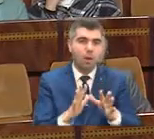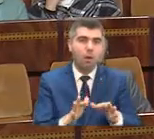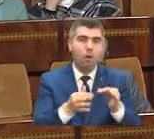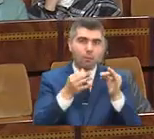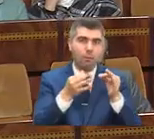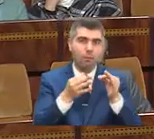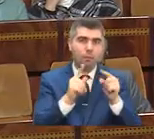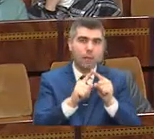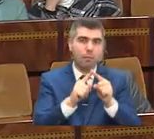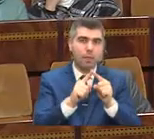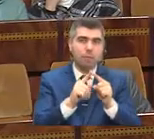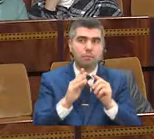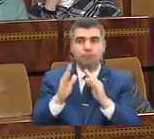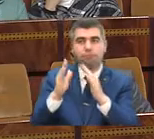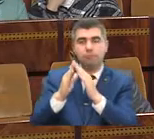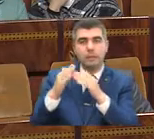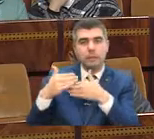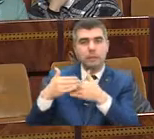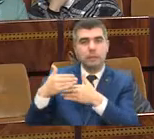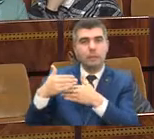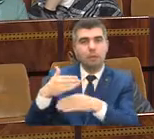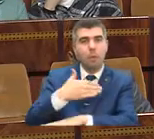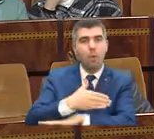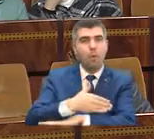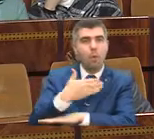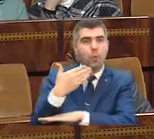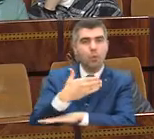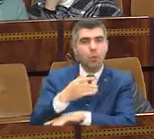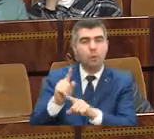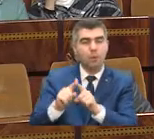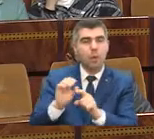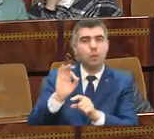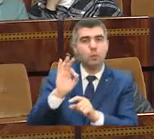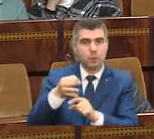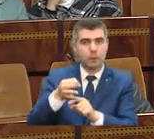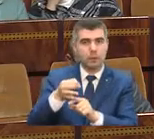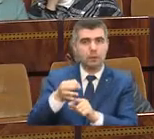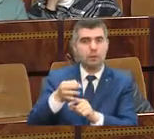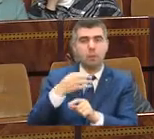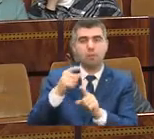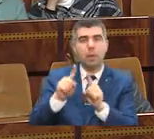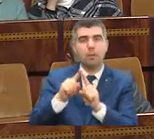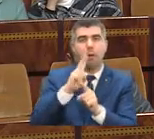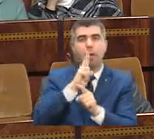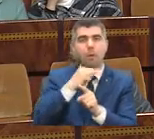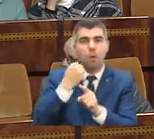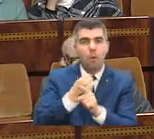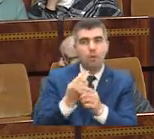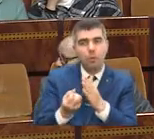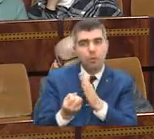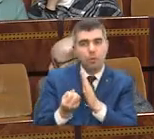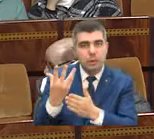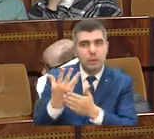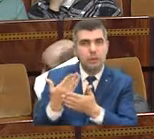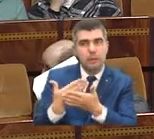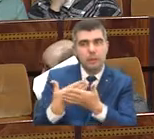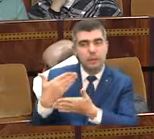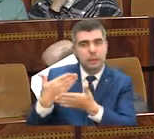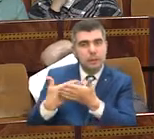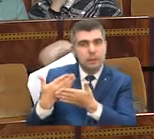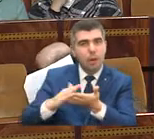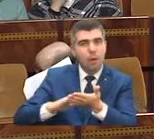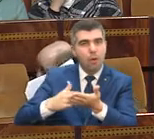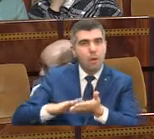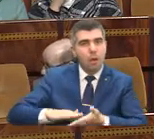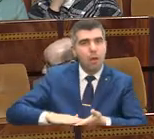المناطق الحدودية أنه كاين شي إرادة ديال الحكومة أنها تشجع الاستثمار، أنها تخلق حركية في هذه المنطقة اللي منش